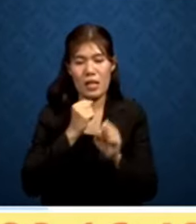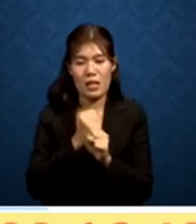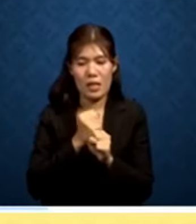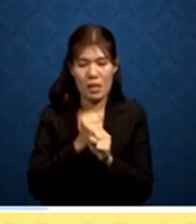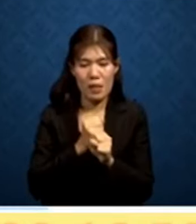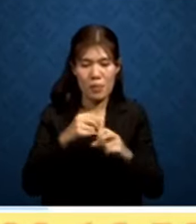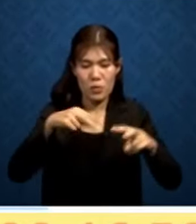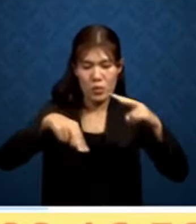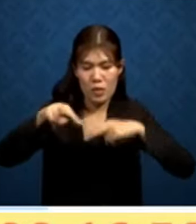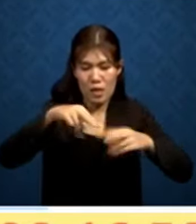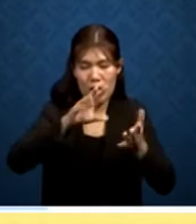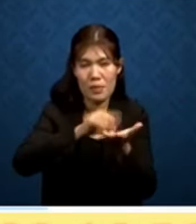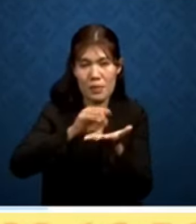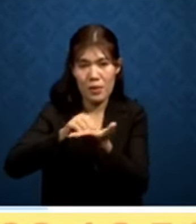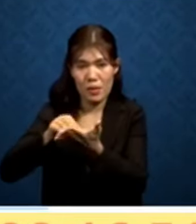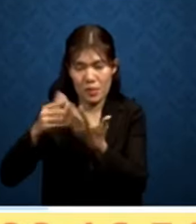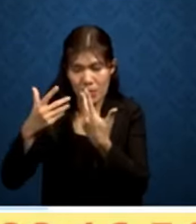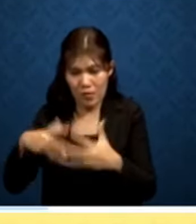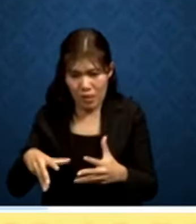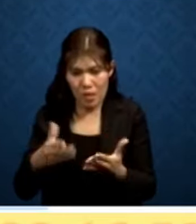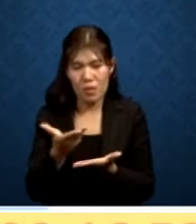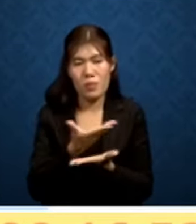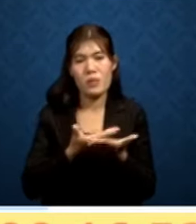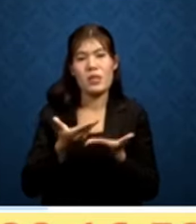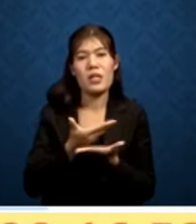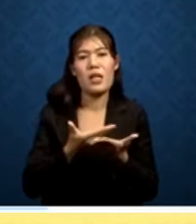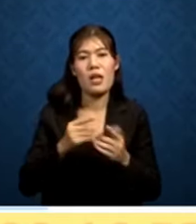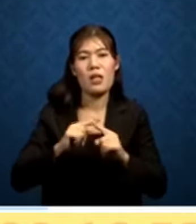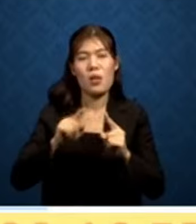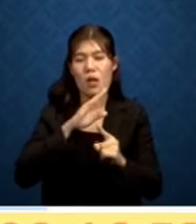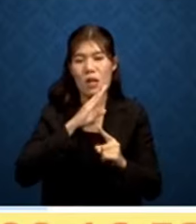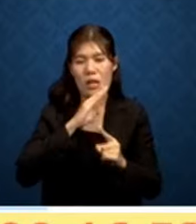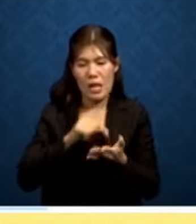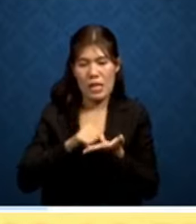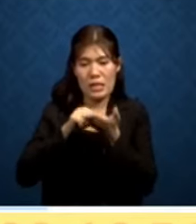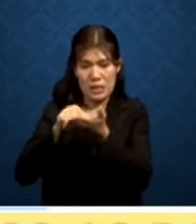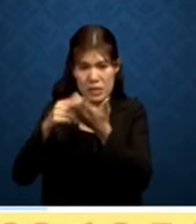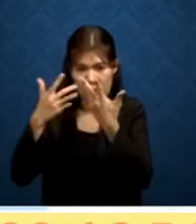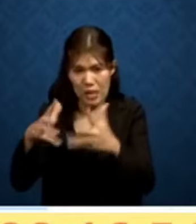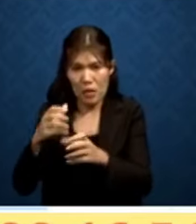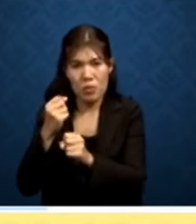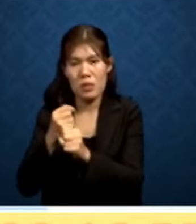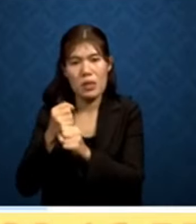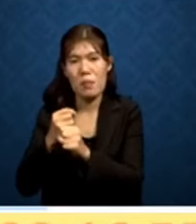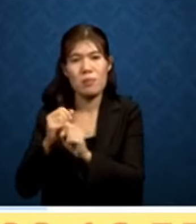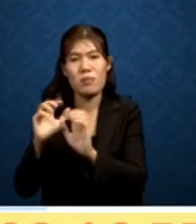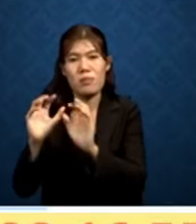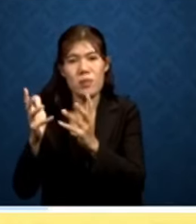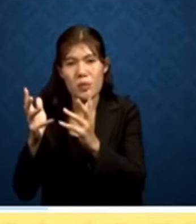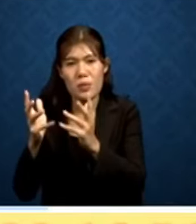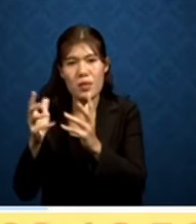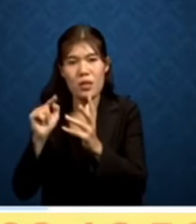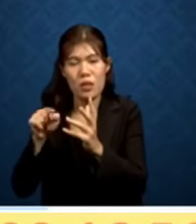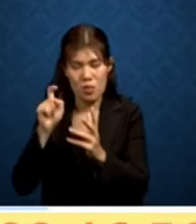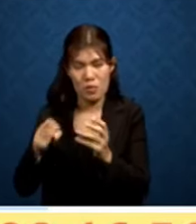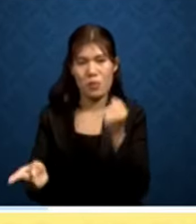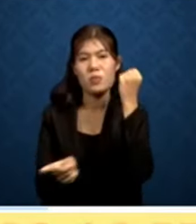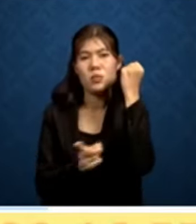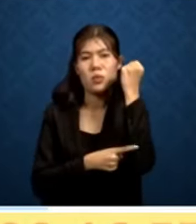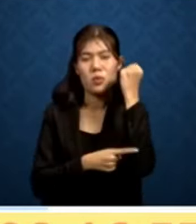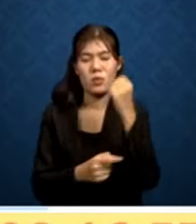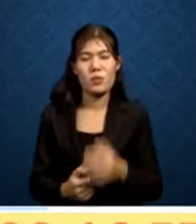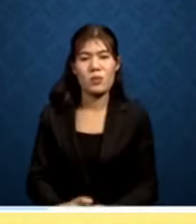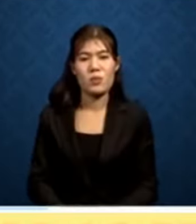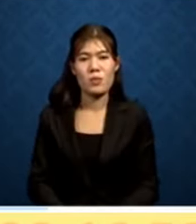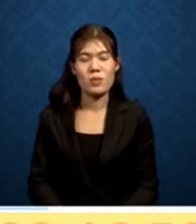ข้อมลประกอบแต่ถ้ามีกระเวนประดบัติหน้าที่ก็ตมีการลงโทษอย่เด็ขาดนะคะนี่คืออยากจะนำเรียนเป็ข้หมูบงต้น